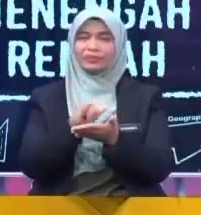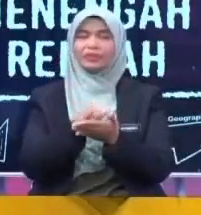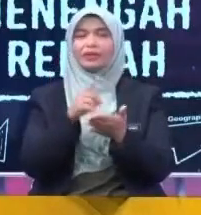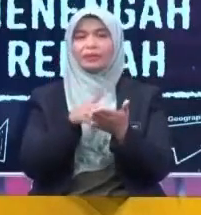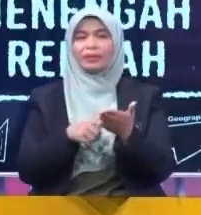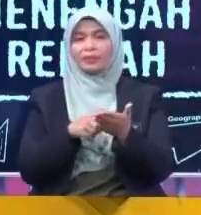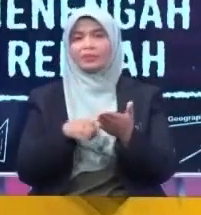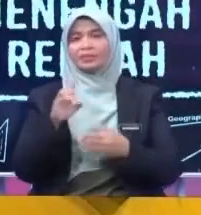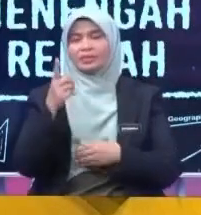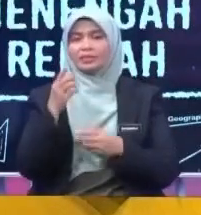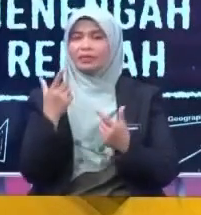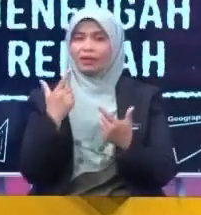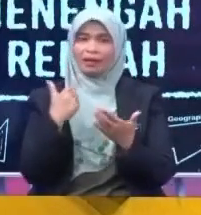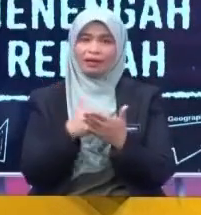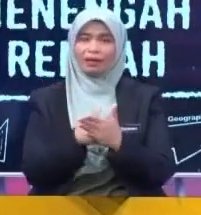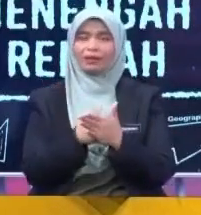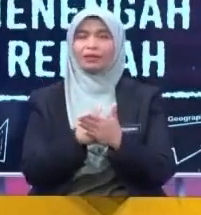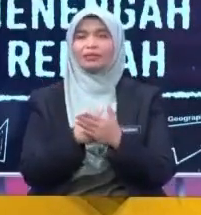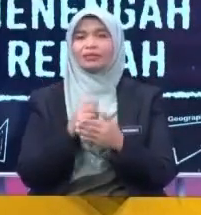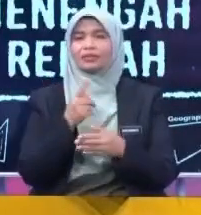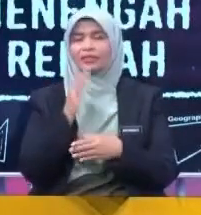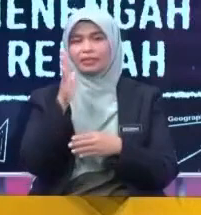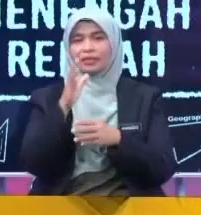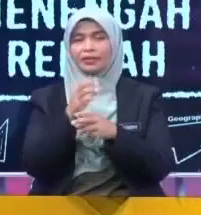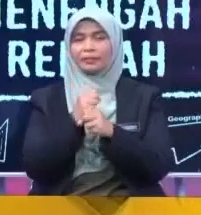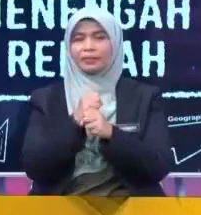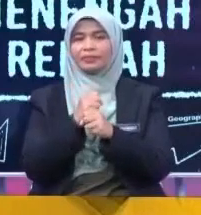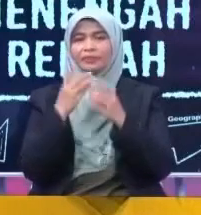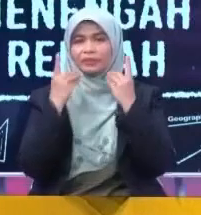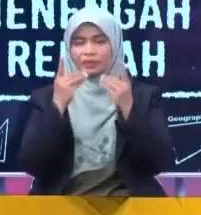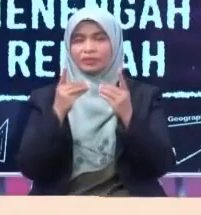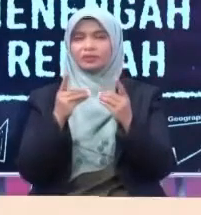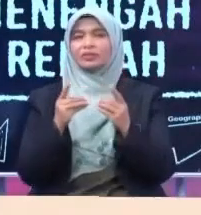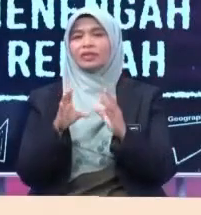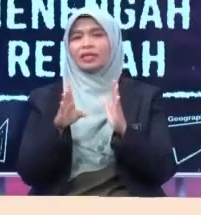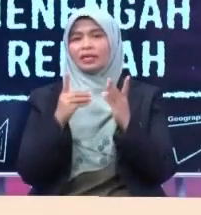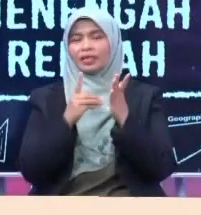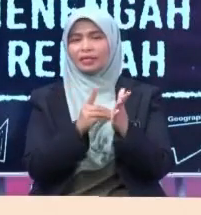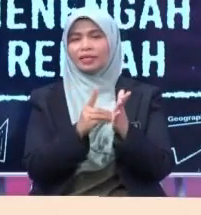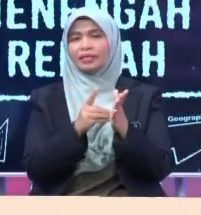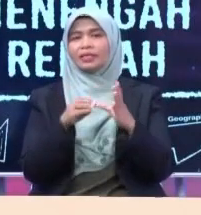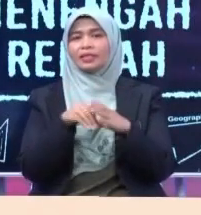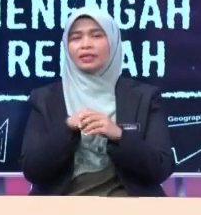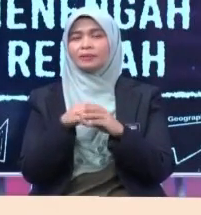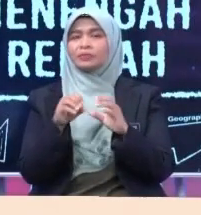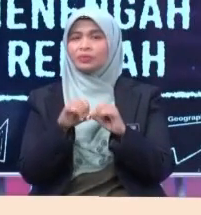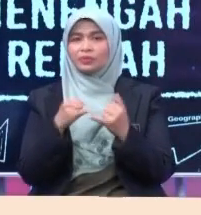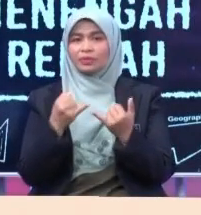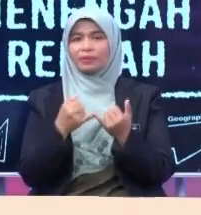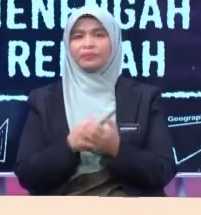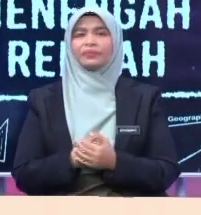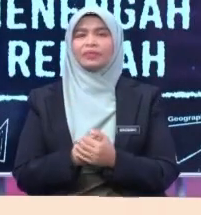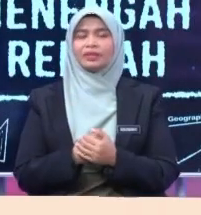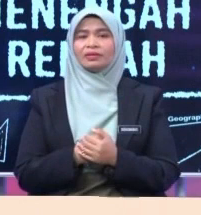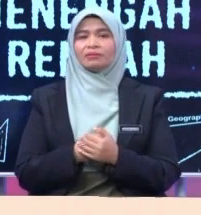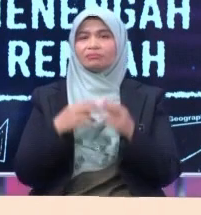kita buat akan mendapat dosa. Ini kita boleh tengok dalam dalil daripada surah Ali Imran ayat yang ke-11. Okay,